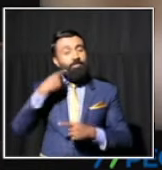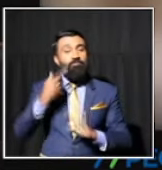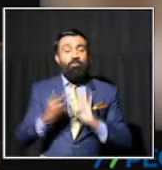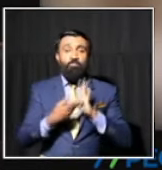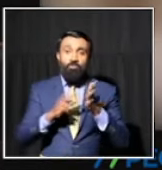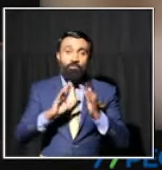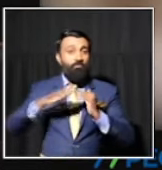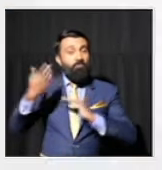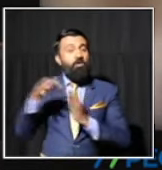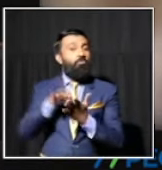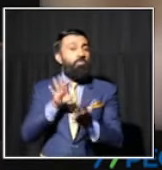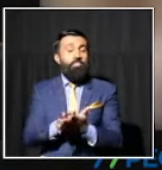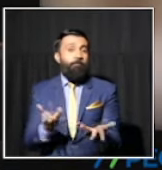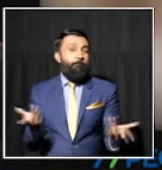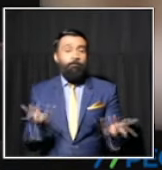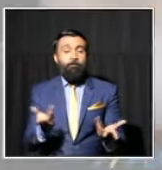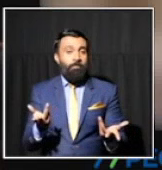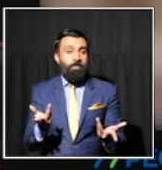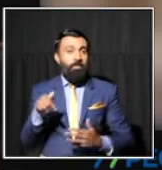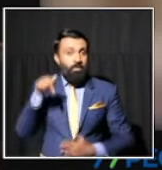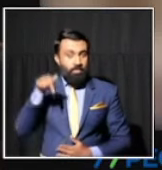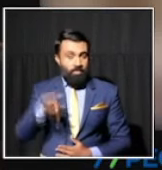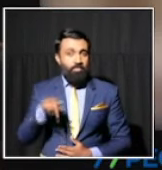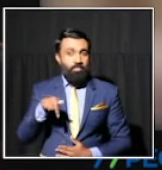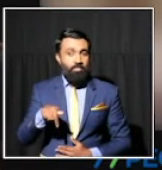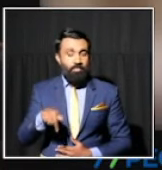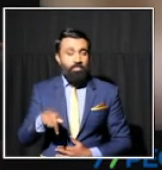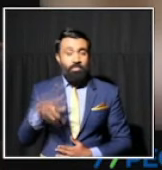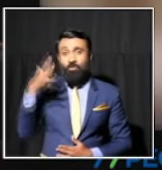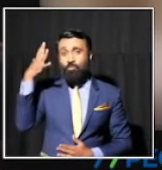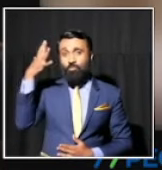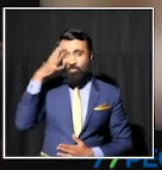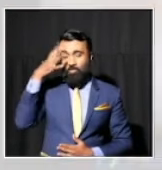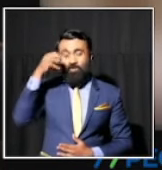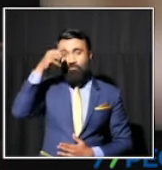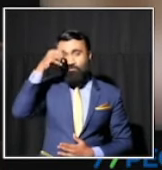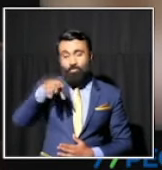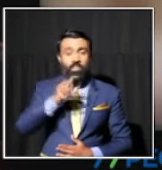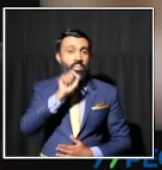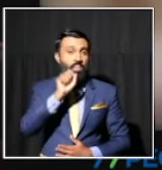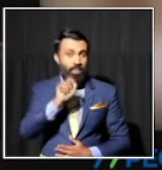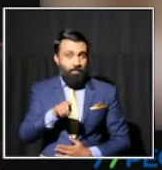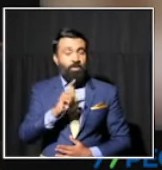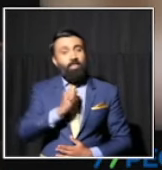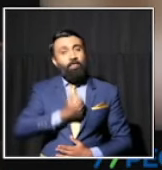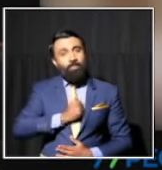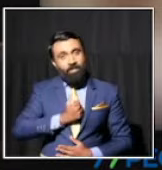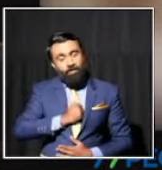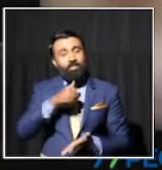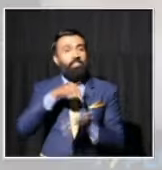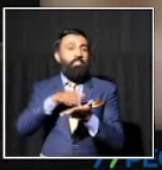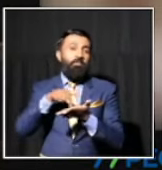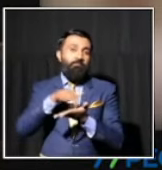වෙනේව අනුමත කරගන්න බෑයි කිය. හැබැයි අද මේ පුනර්ජනනීය බලශක්තියේ නාමයෙන් ඒගොල්ලන්ට කැමැති කැමැති තැන් වලට